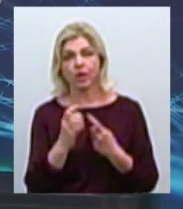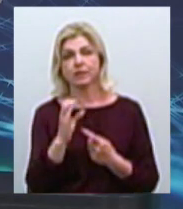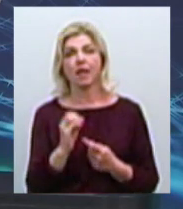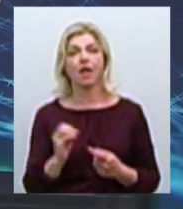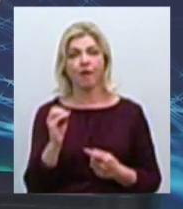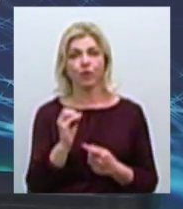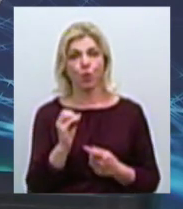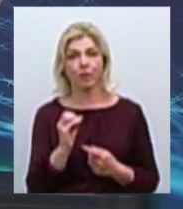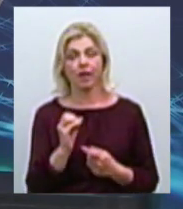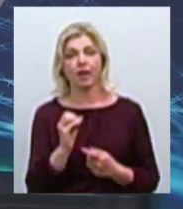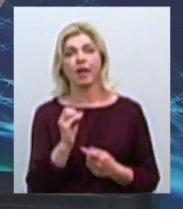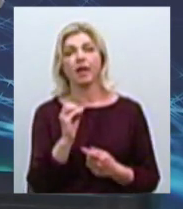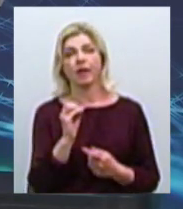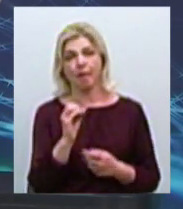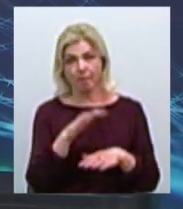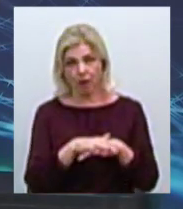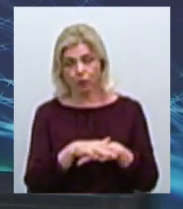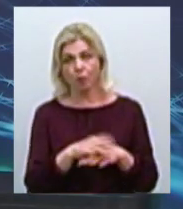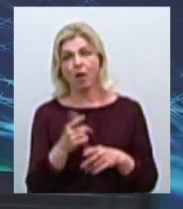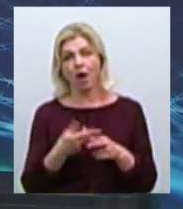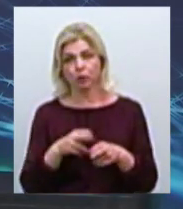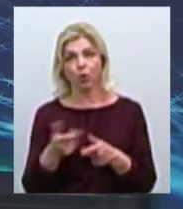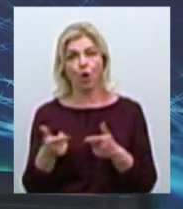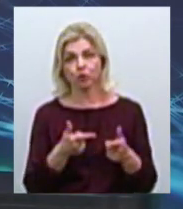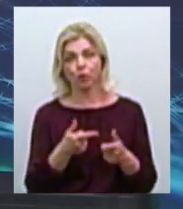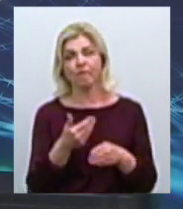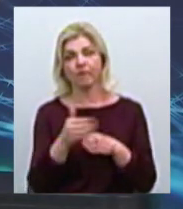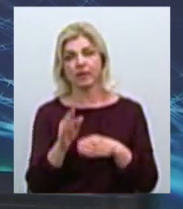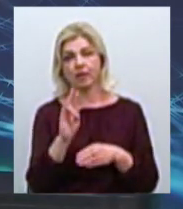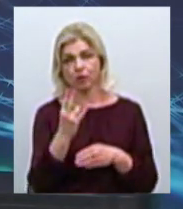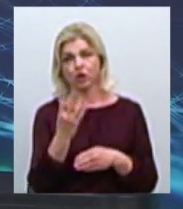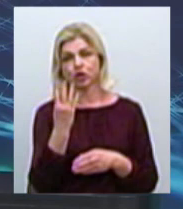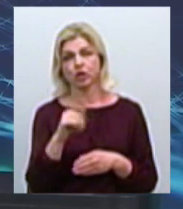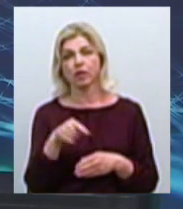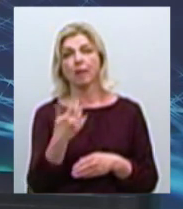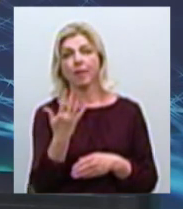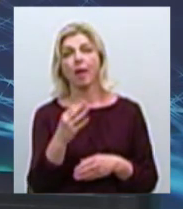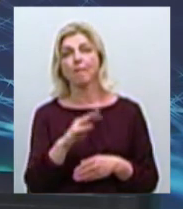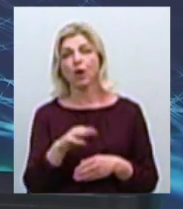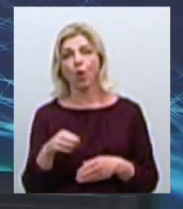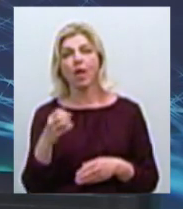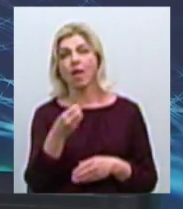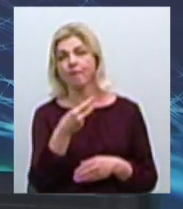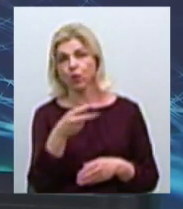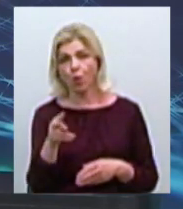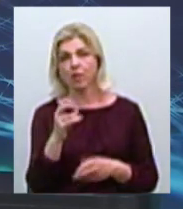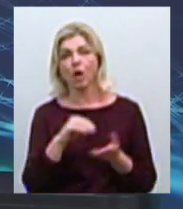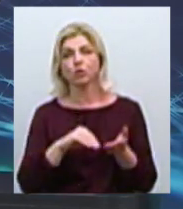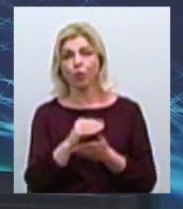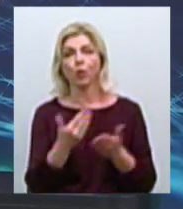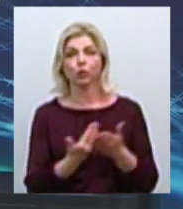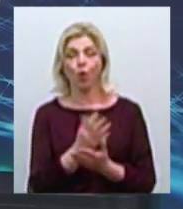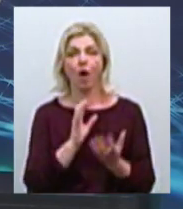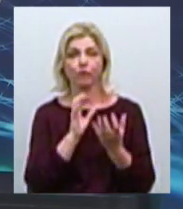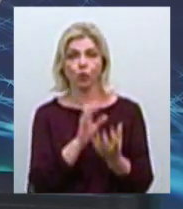Европейским инвестиционным банком, который готов выделить Николаеву 4,5 миллиона евро на закупку новых